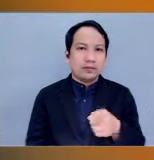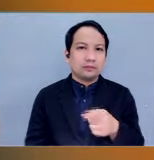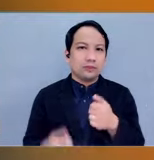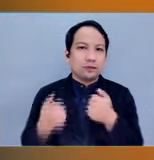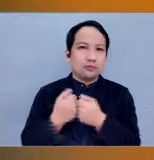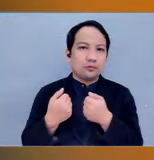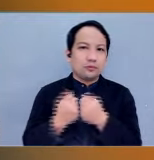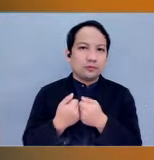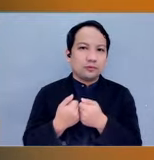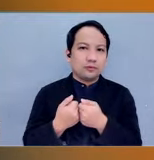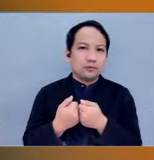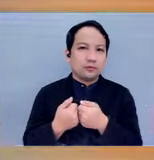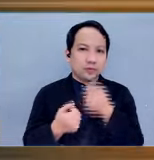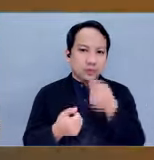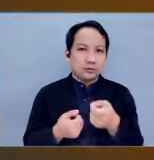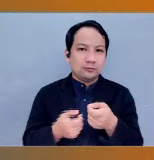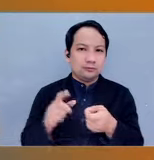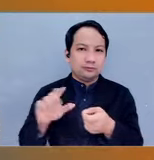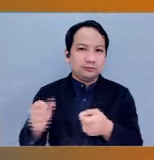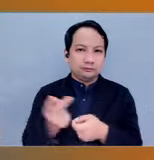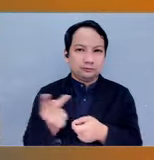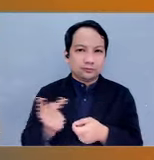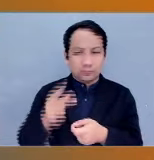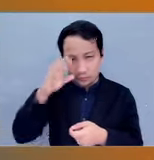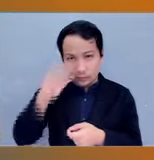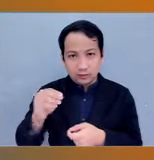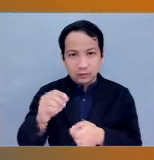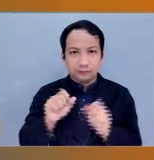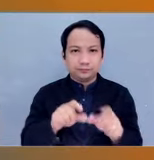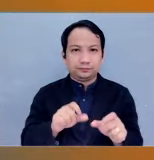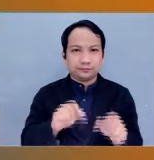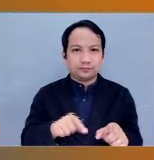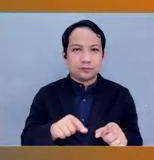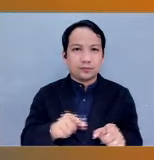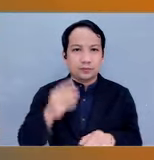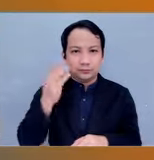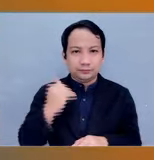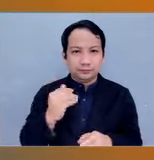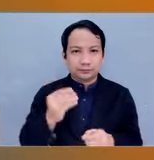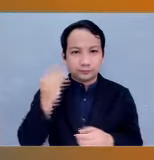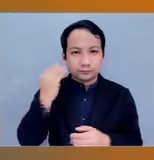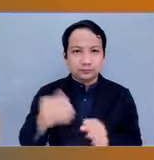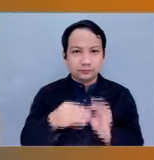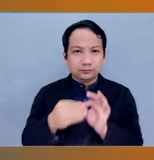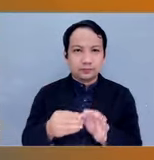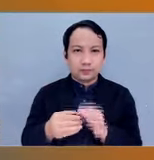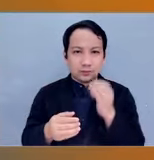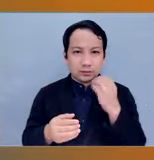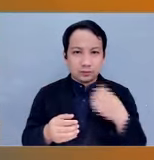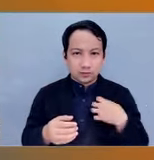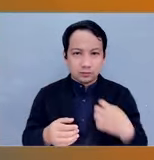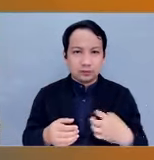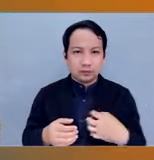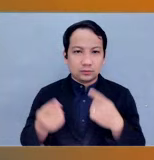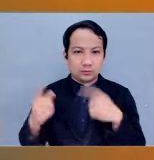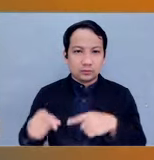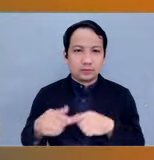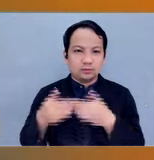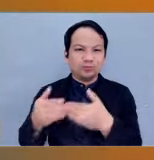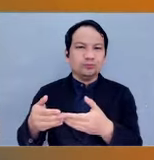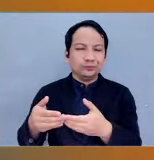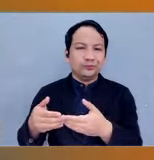traffic enforcer at dalawang lalaking vendor. Naiparating na sa pulisya ang insidente at patuloy pa